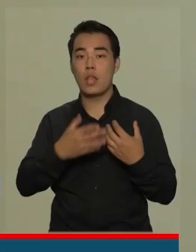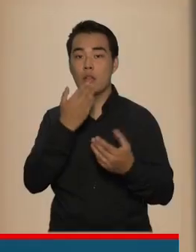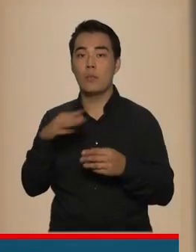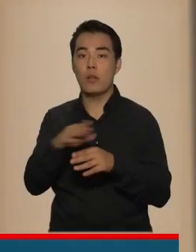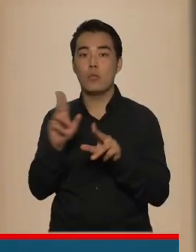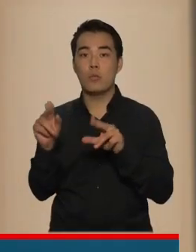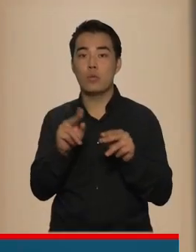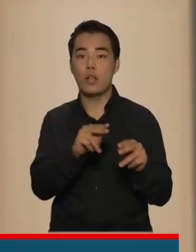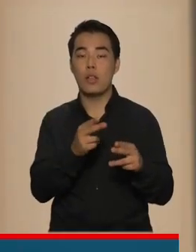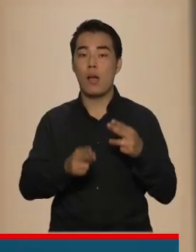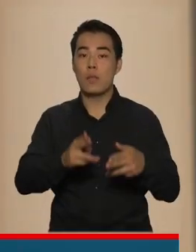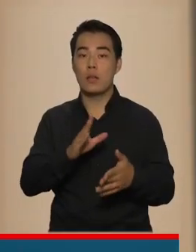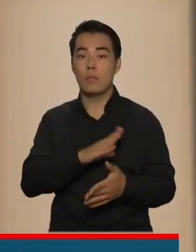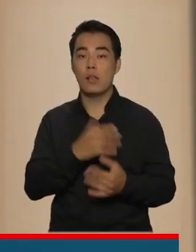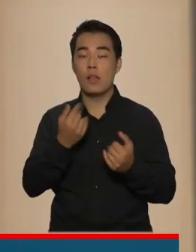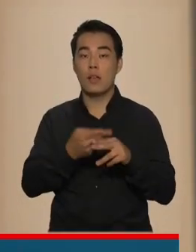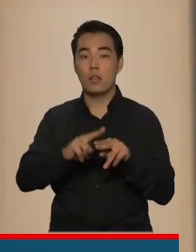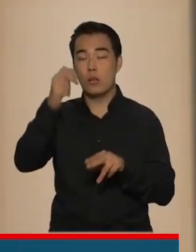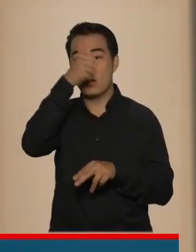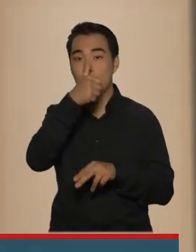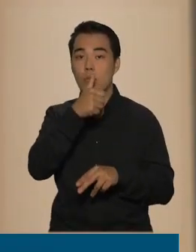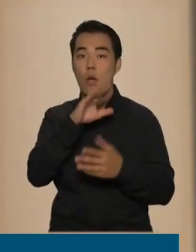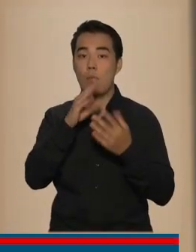жасалған. Осы жылы Саламатты Қазақстан